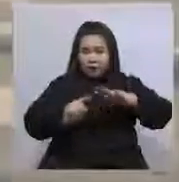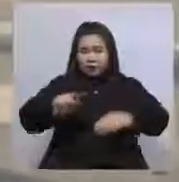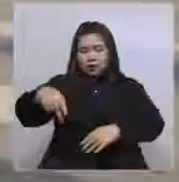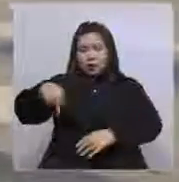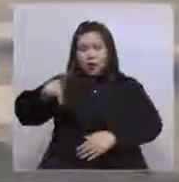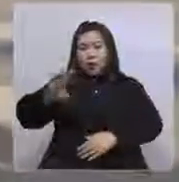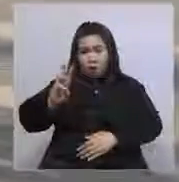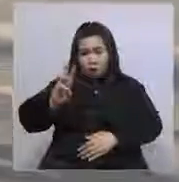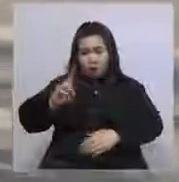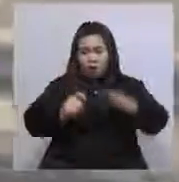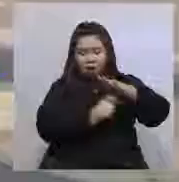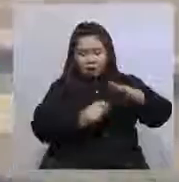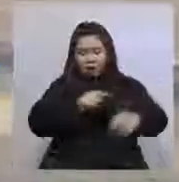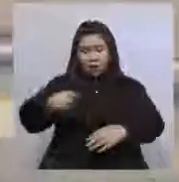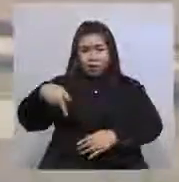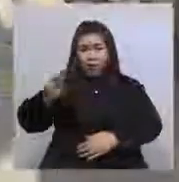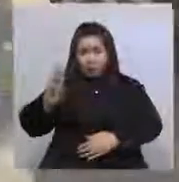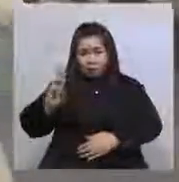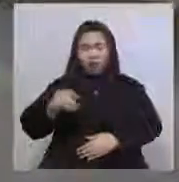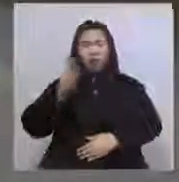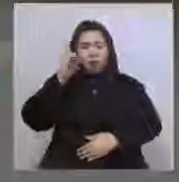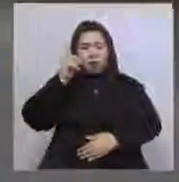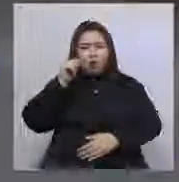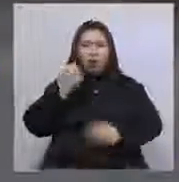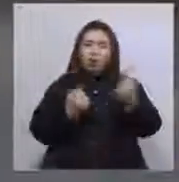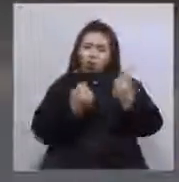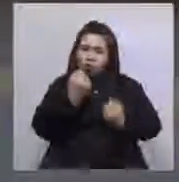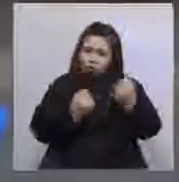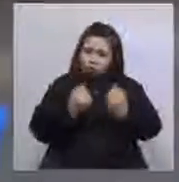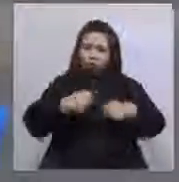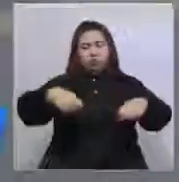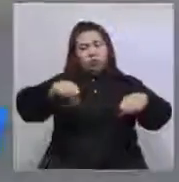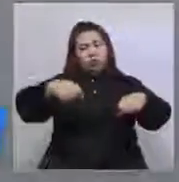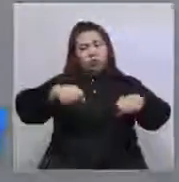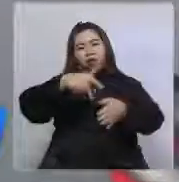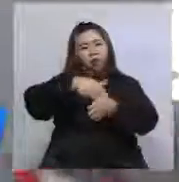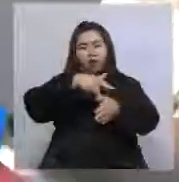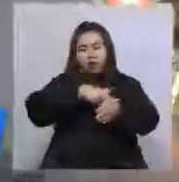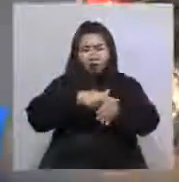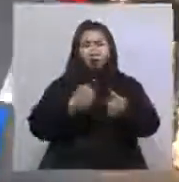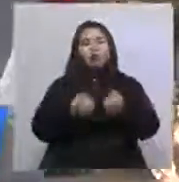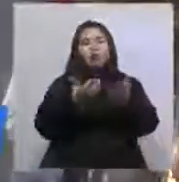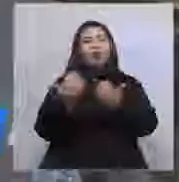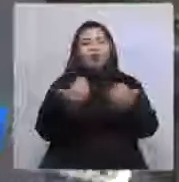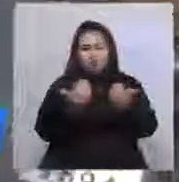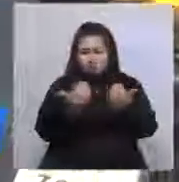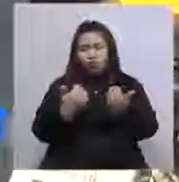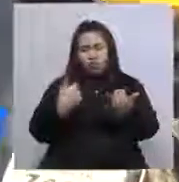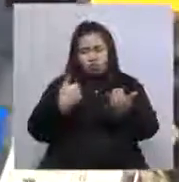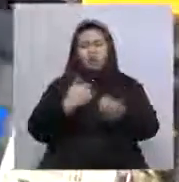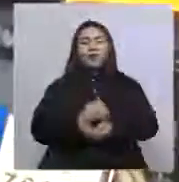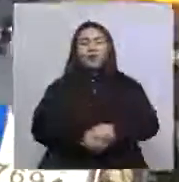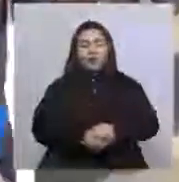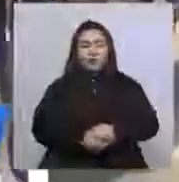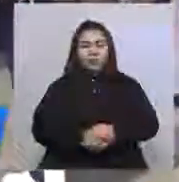ชั้นประถมศึกษาปีที่6มีผู้ปกครองนำรถยนต์ส่วนตัวนะครับทั้งรถจักรยานยนต์รถยนต์ไปส่งบุตรหลานเป็นจำนวนม